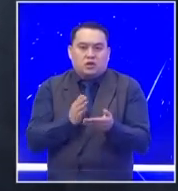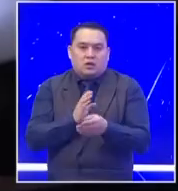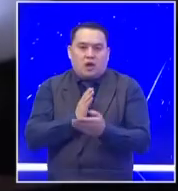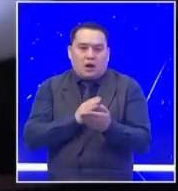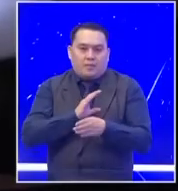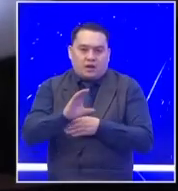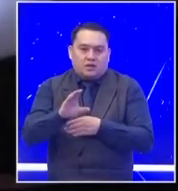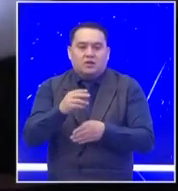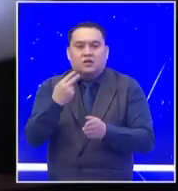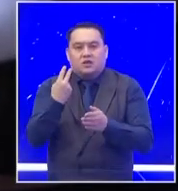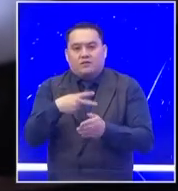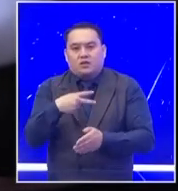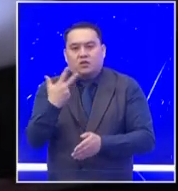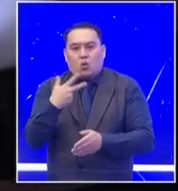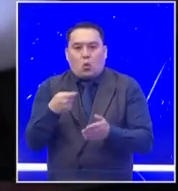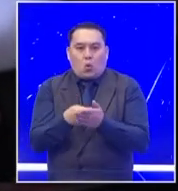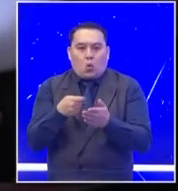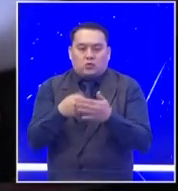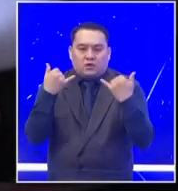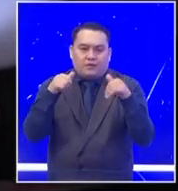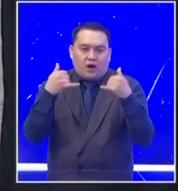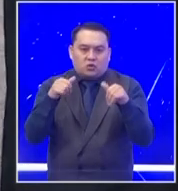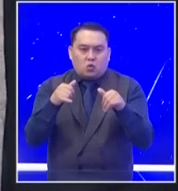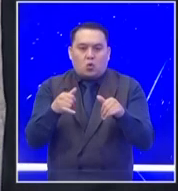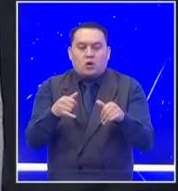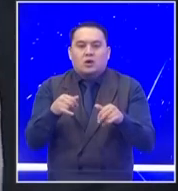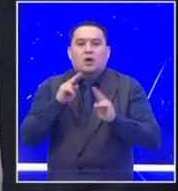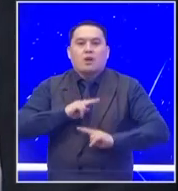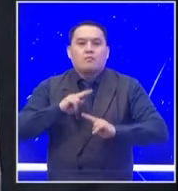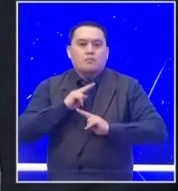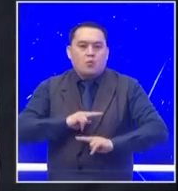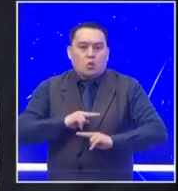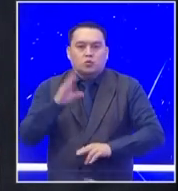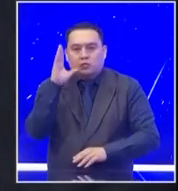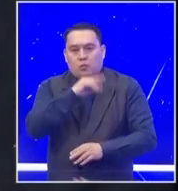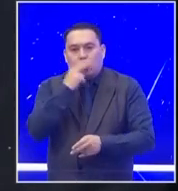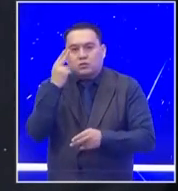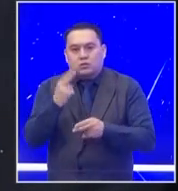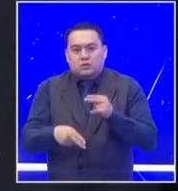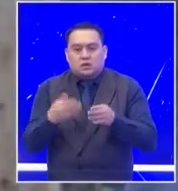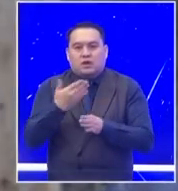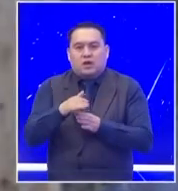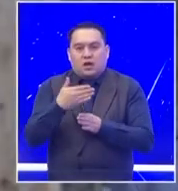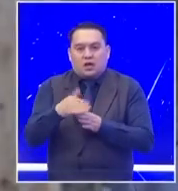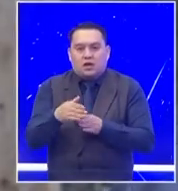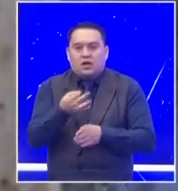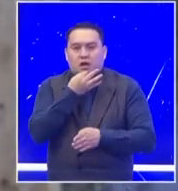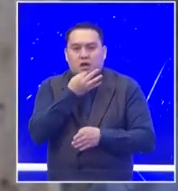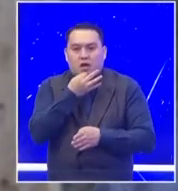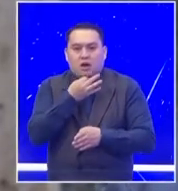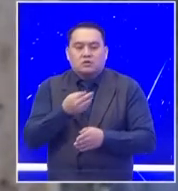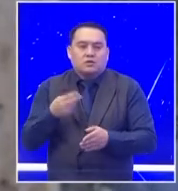на приобретение 23 голов откормленного скота. Благодаря упорной работе Амантай смог досрочно погасить кредит. Вернуть раньше срока